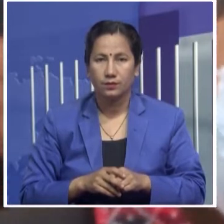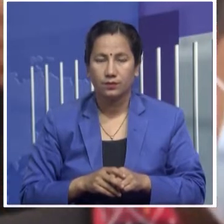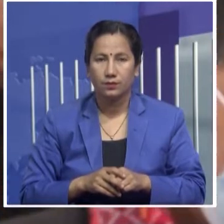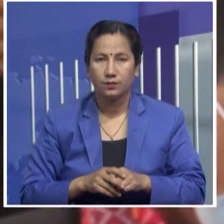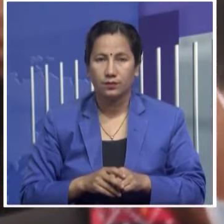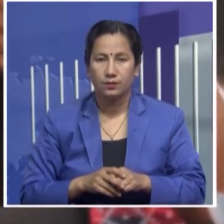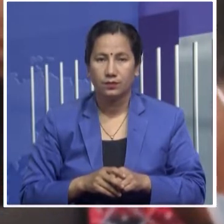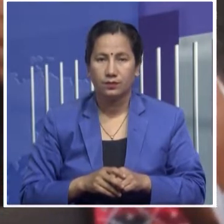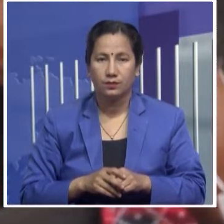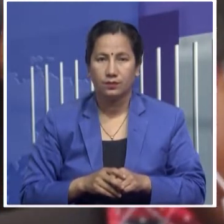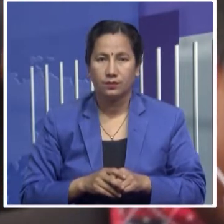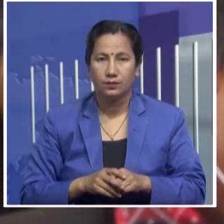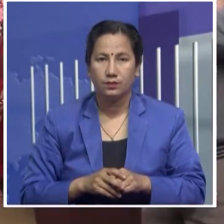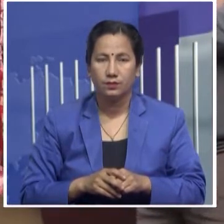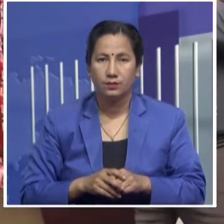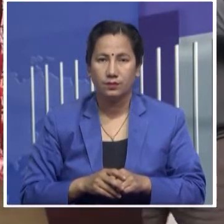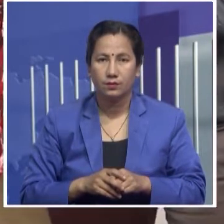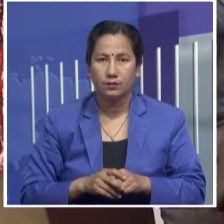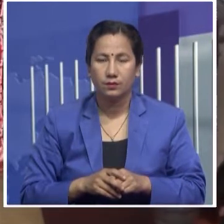हुनुपर्छ। अन्तर्राष्ट्रिय उडान